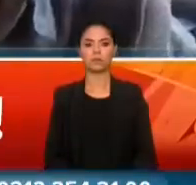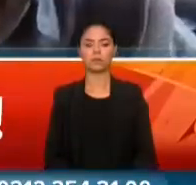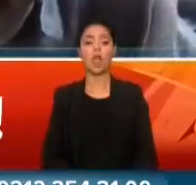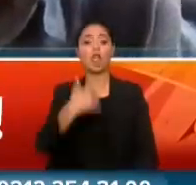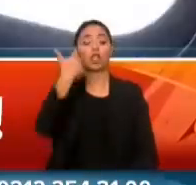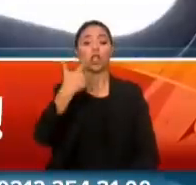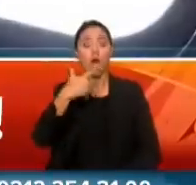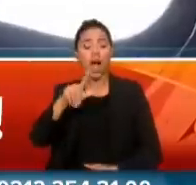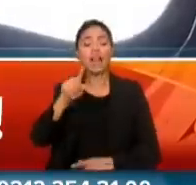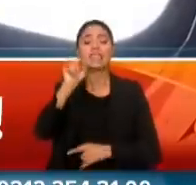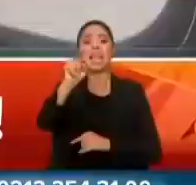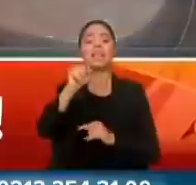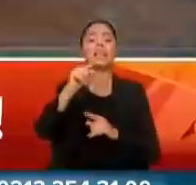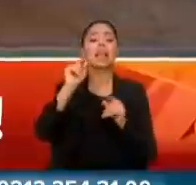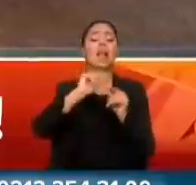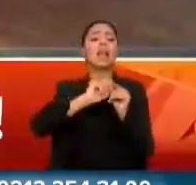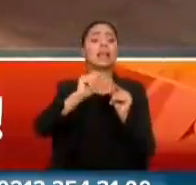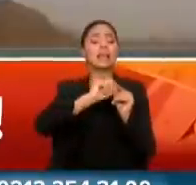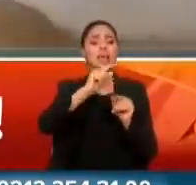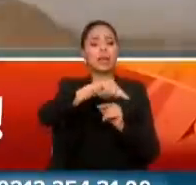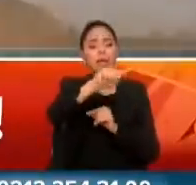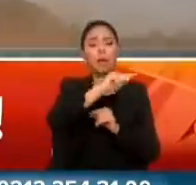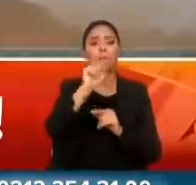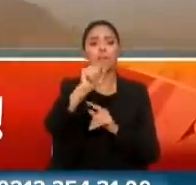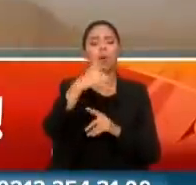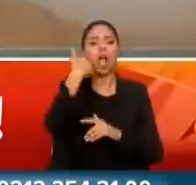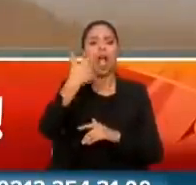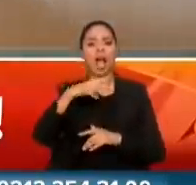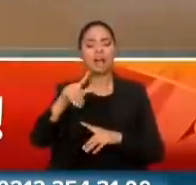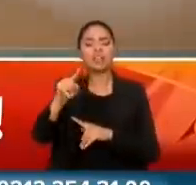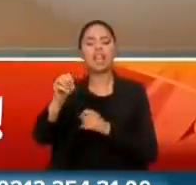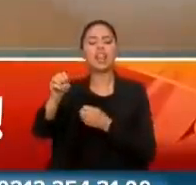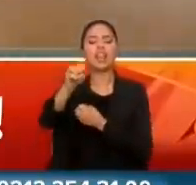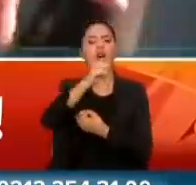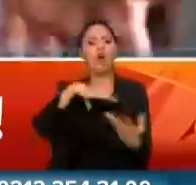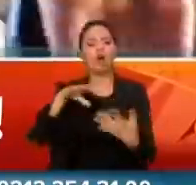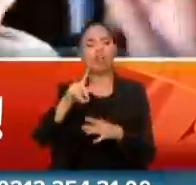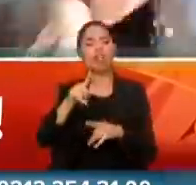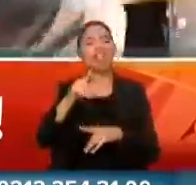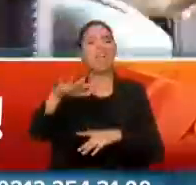Doğu Akdeniz ve Kuzey Kıbrıs Türk Cumhuriyeti'nde esen Akdeniz fırtınası yine nefes kesti.